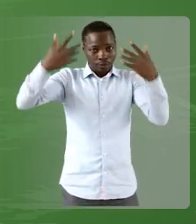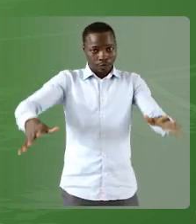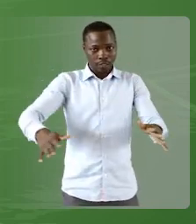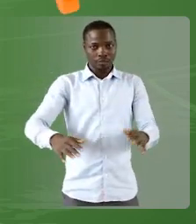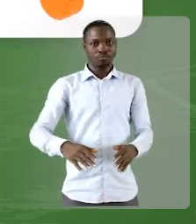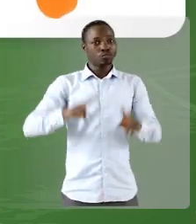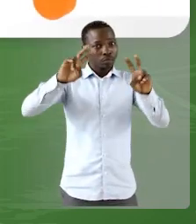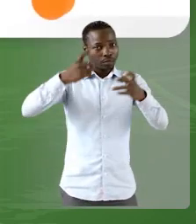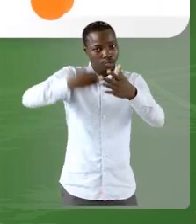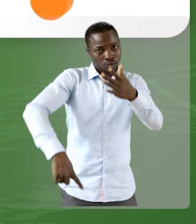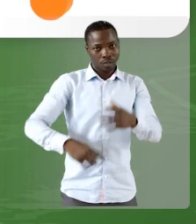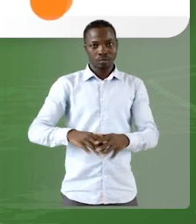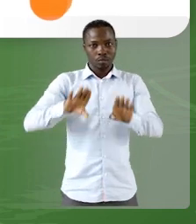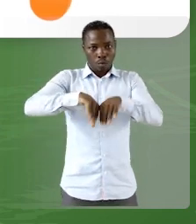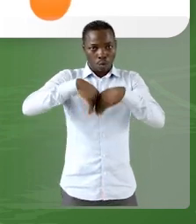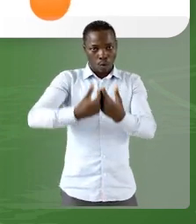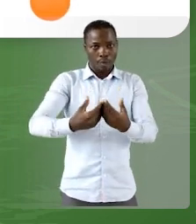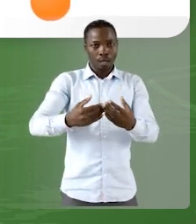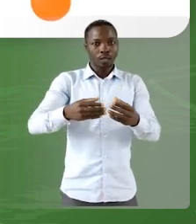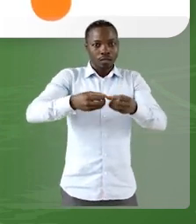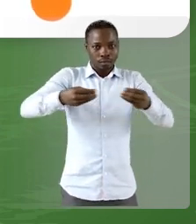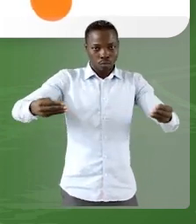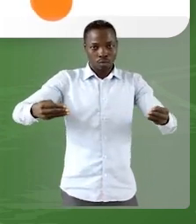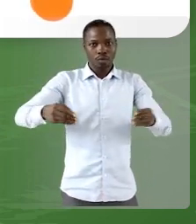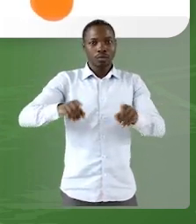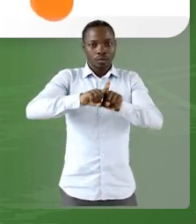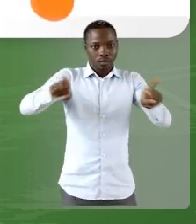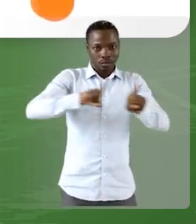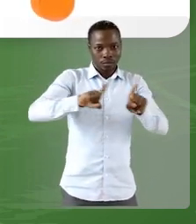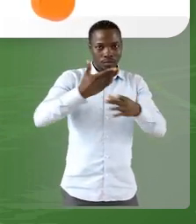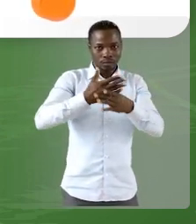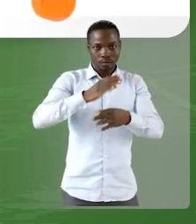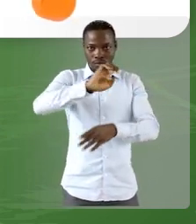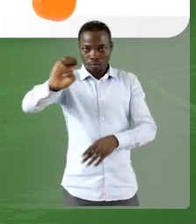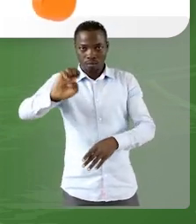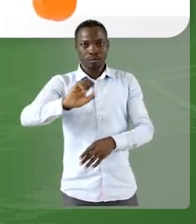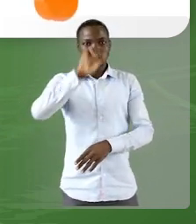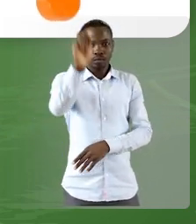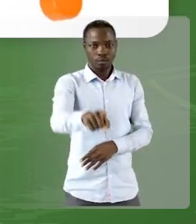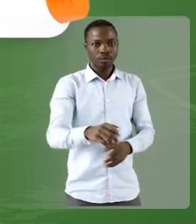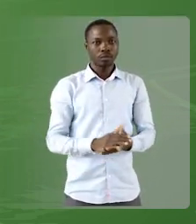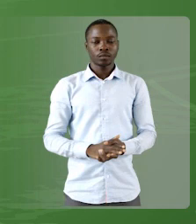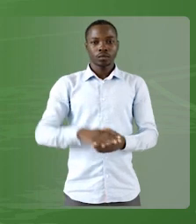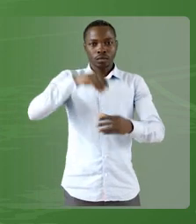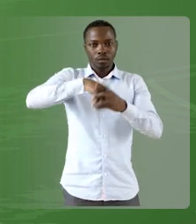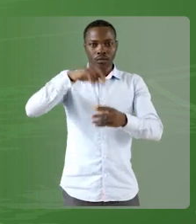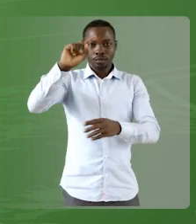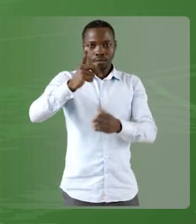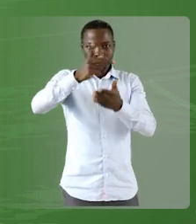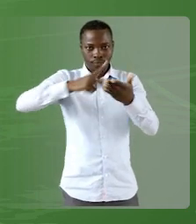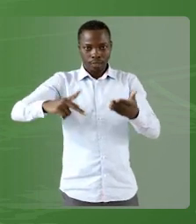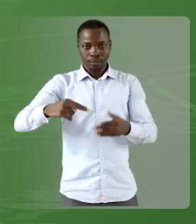leçon est comment les sols se différencient-ils. Dans la première partie,